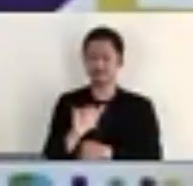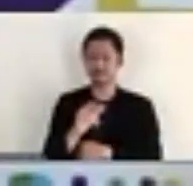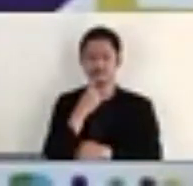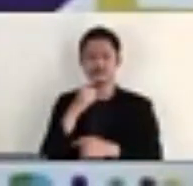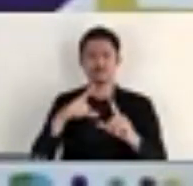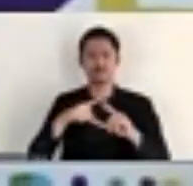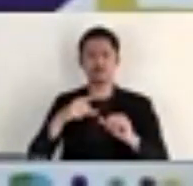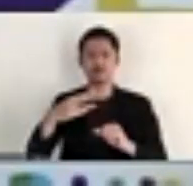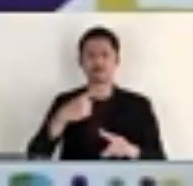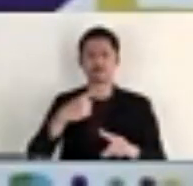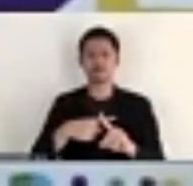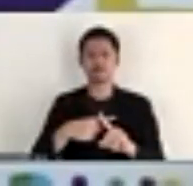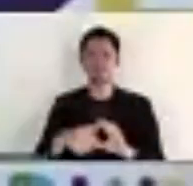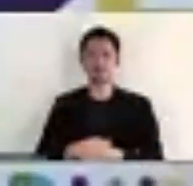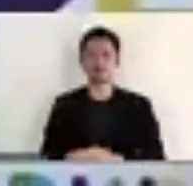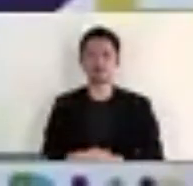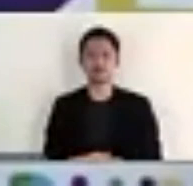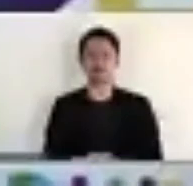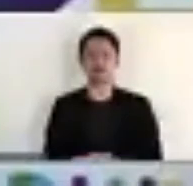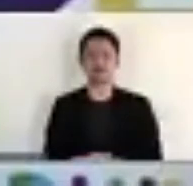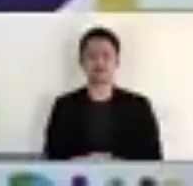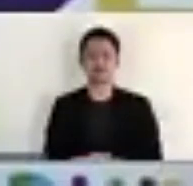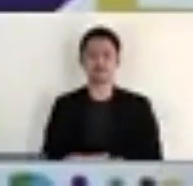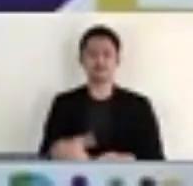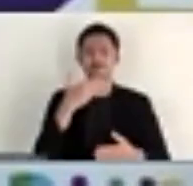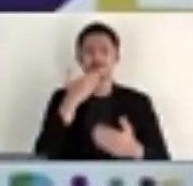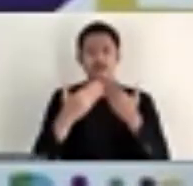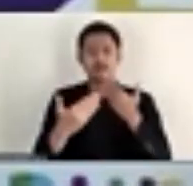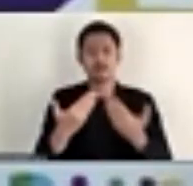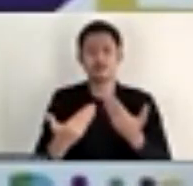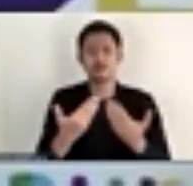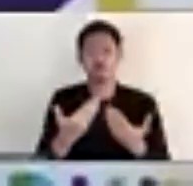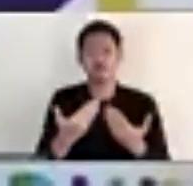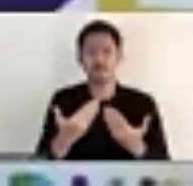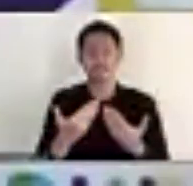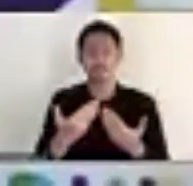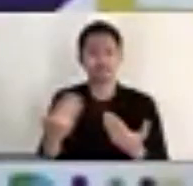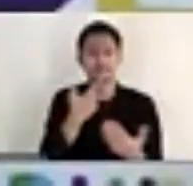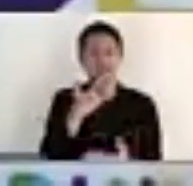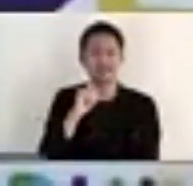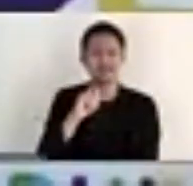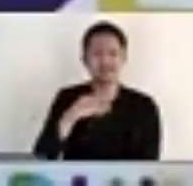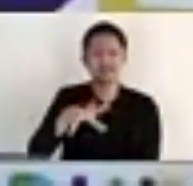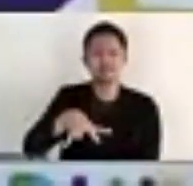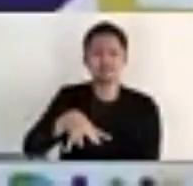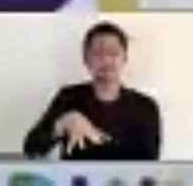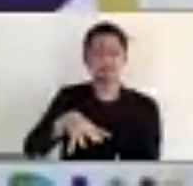keberlanjutan daerah jadi lebih pertanyaannya Bagaimana ini Tidak tersentralisasi RDI